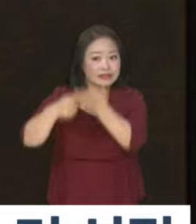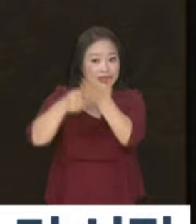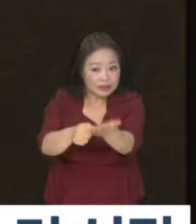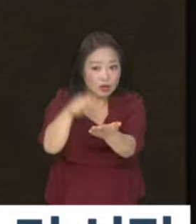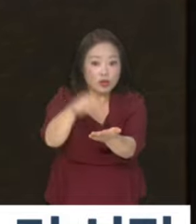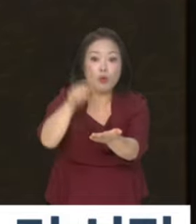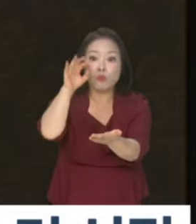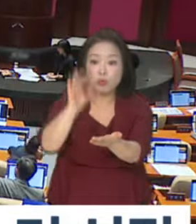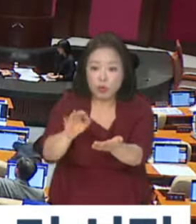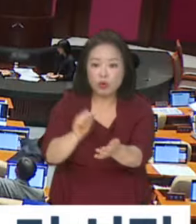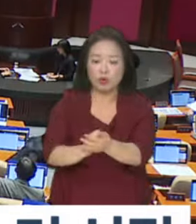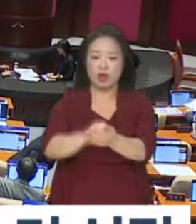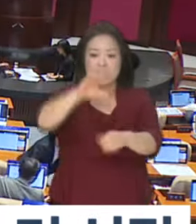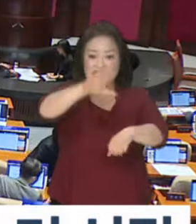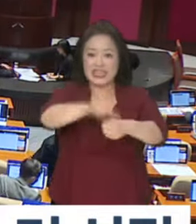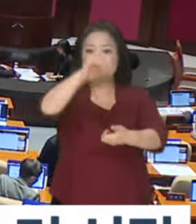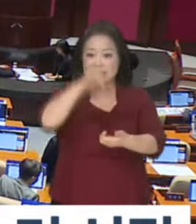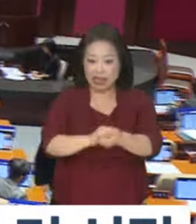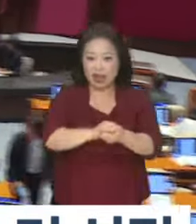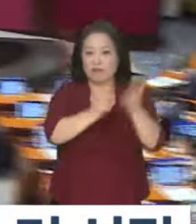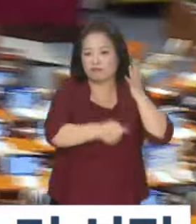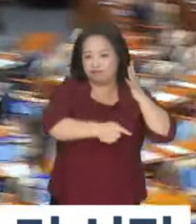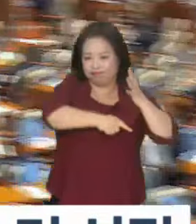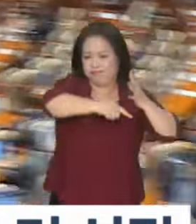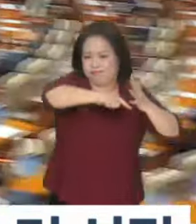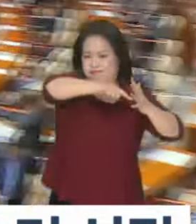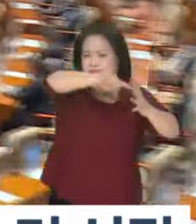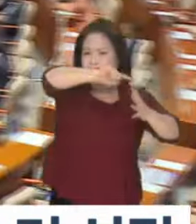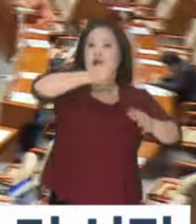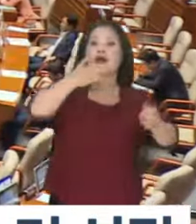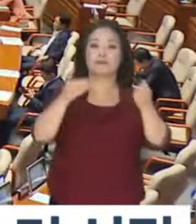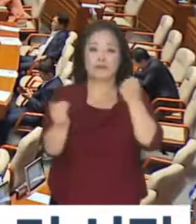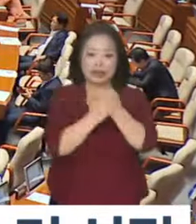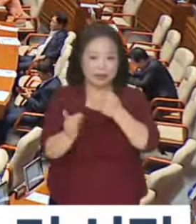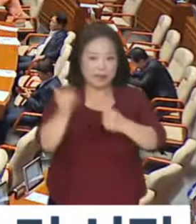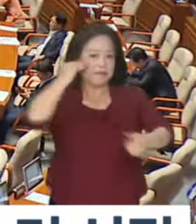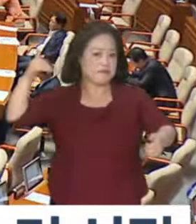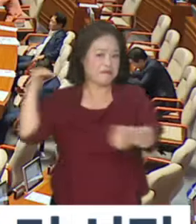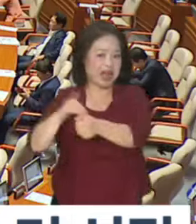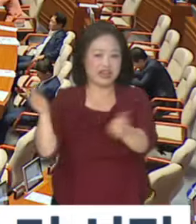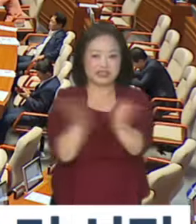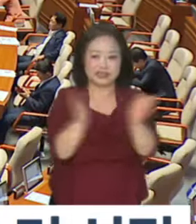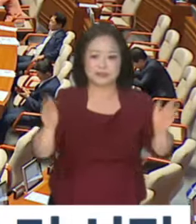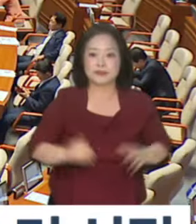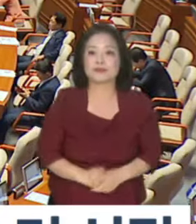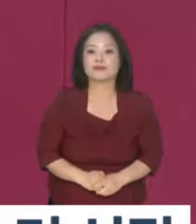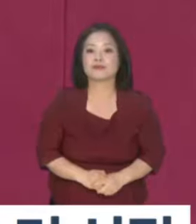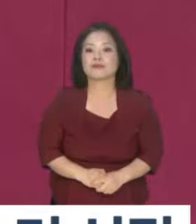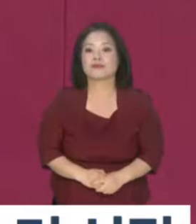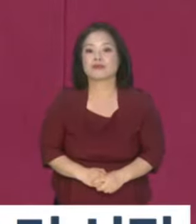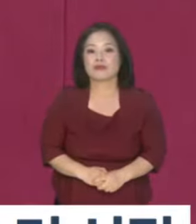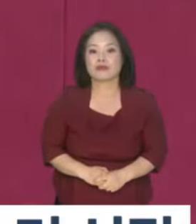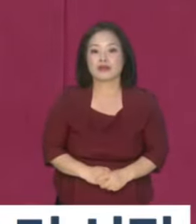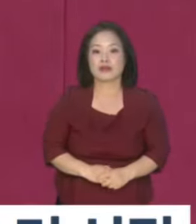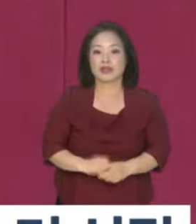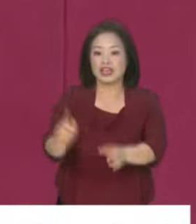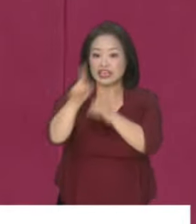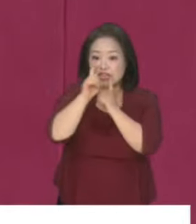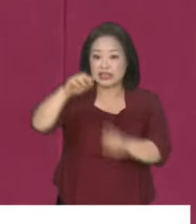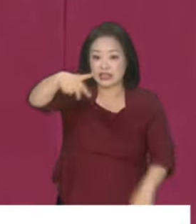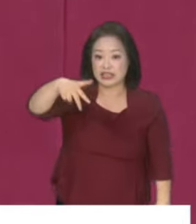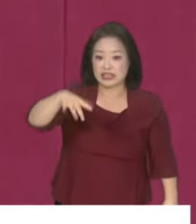상정되자 무제한 토론, 필리버스터에 돌입하며 의사진행 방해에 나섰습니다. 이재명